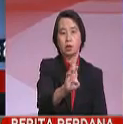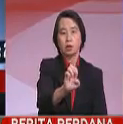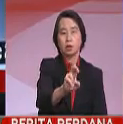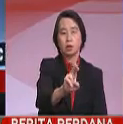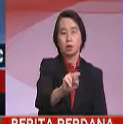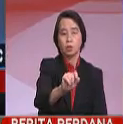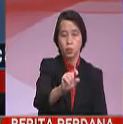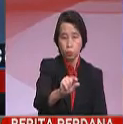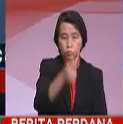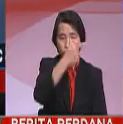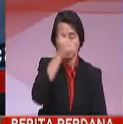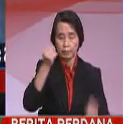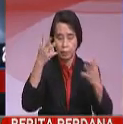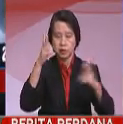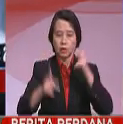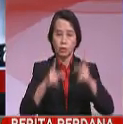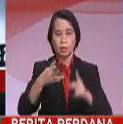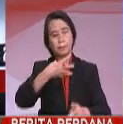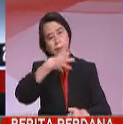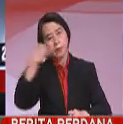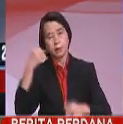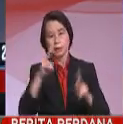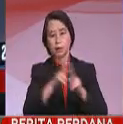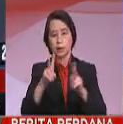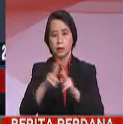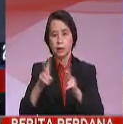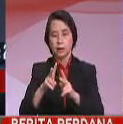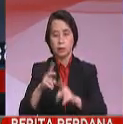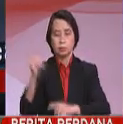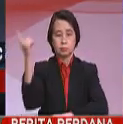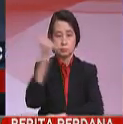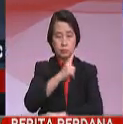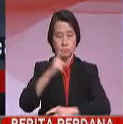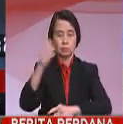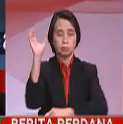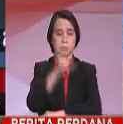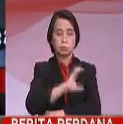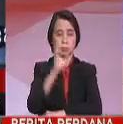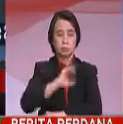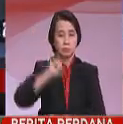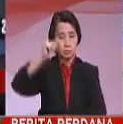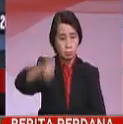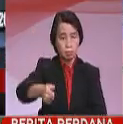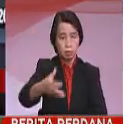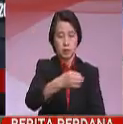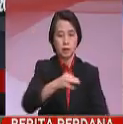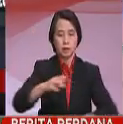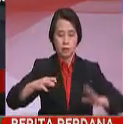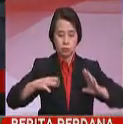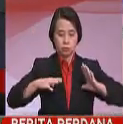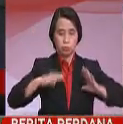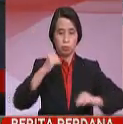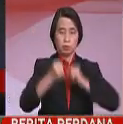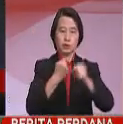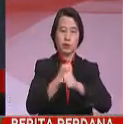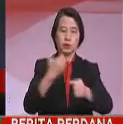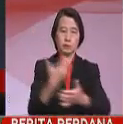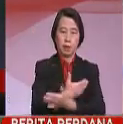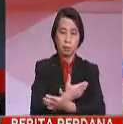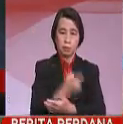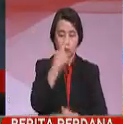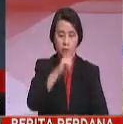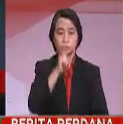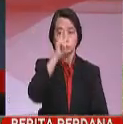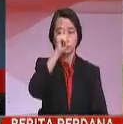mengambil kesempatan untuk pulang ke kampung sempena dengan perayaan Christmas yang disambut esok dan juga cuti tahun baru. Dan bagi